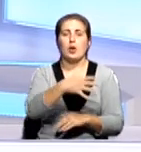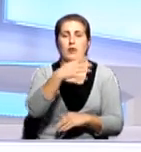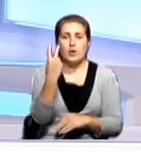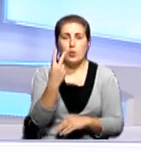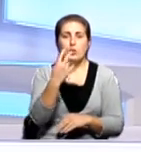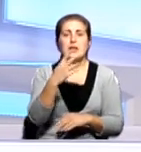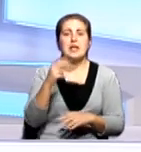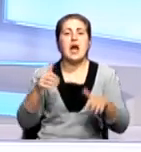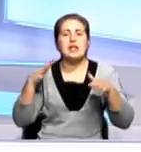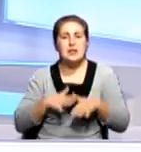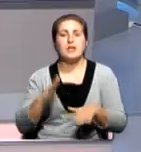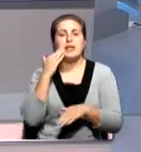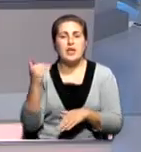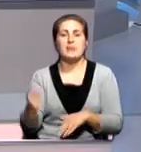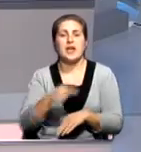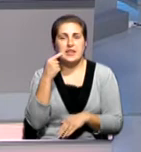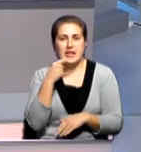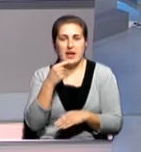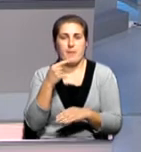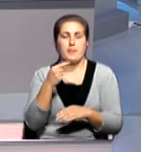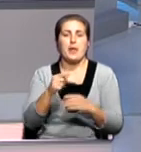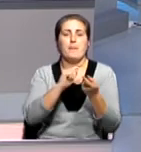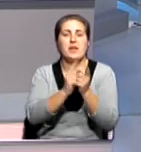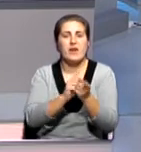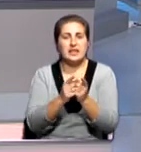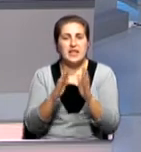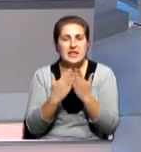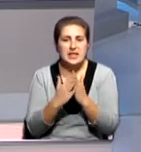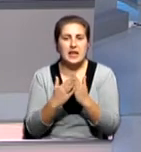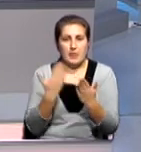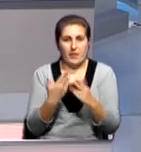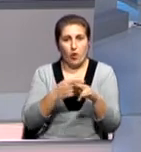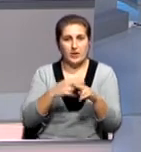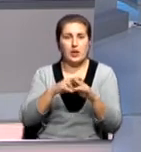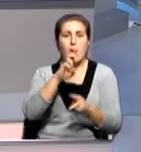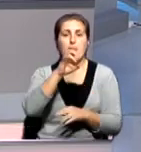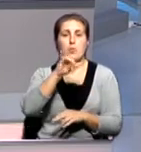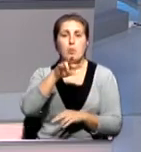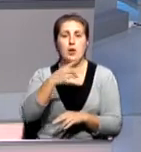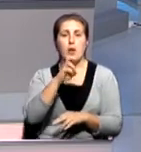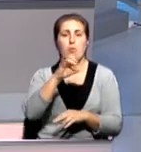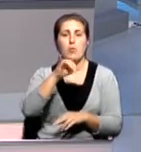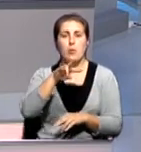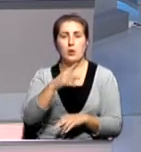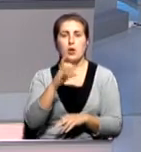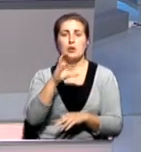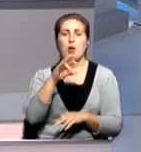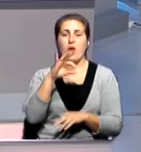на крымско-татарском языке переводные книги например вот это вот книга буль-буль соловей